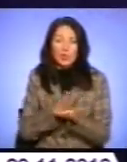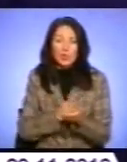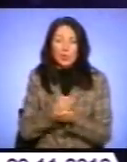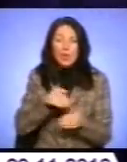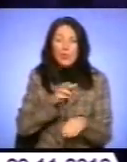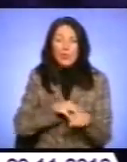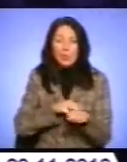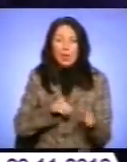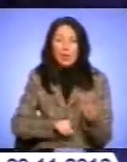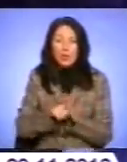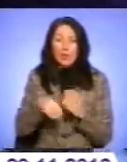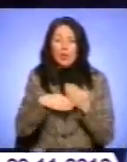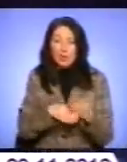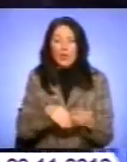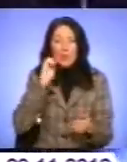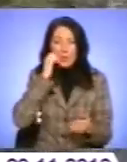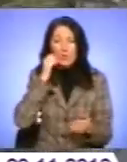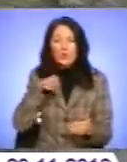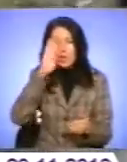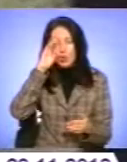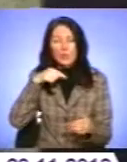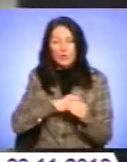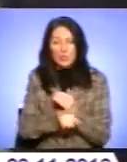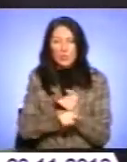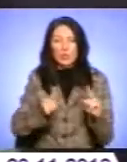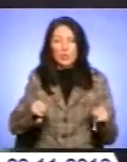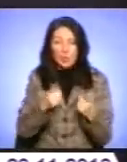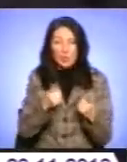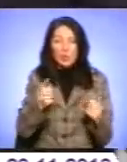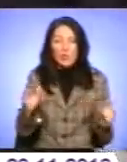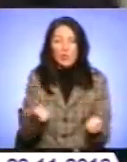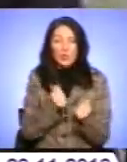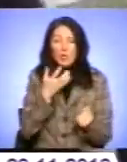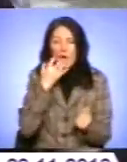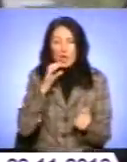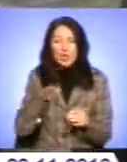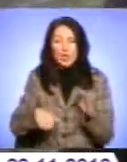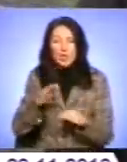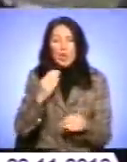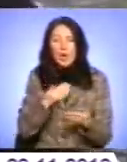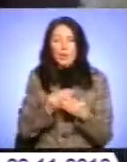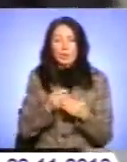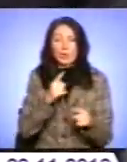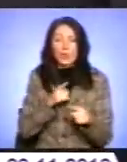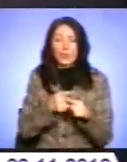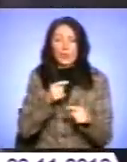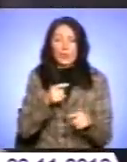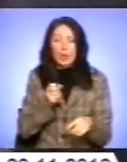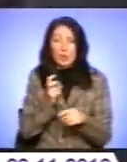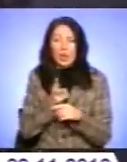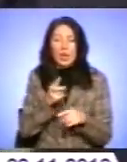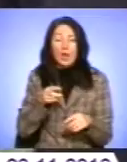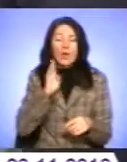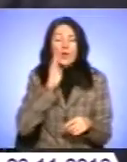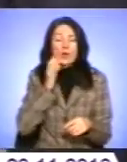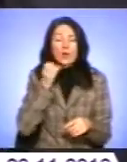нападник, скориставшись моментом, скрився у темряві. Затримати підозрюваного вдалося гарячими слідами. Близько опівночі, коли гуляка повернувся додому, його вже